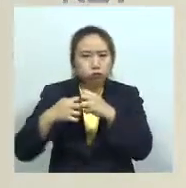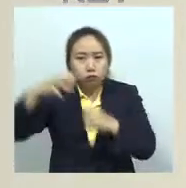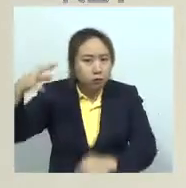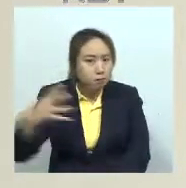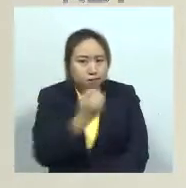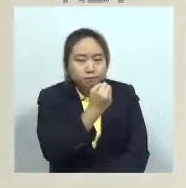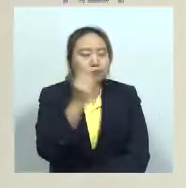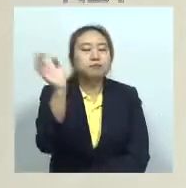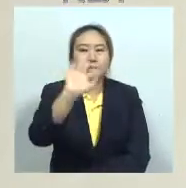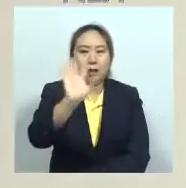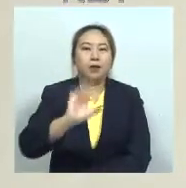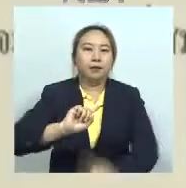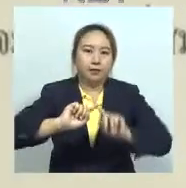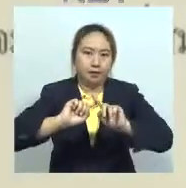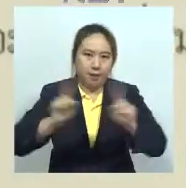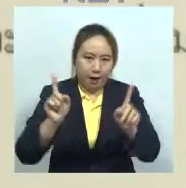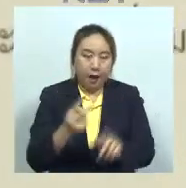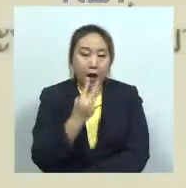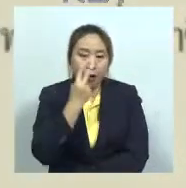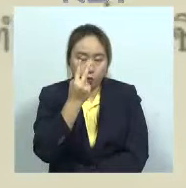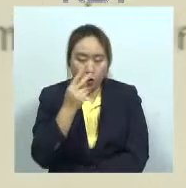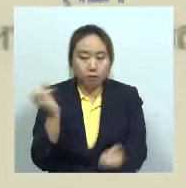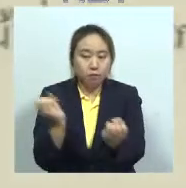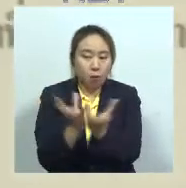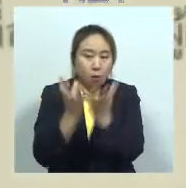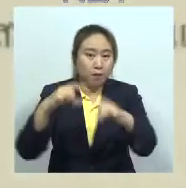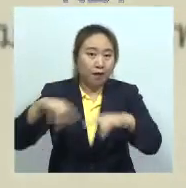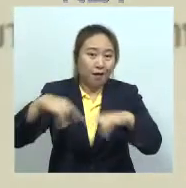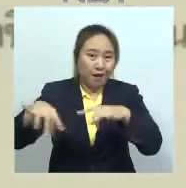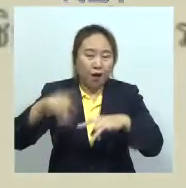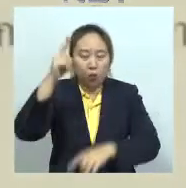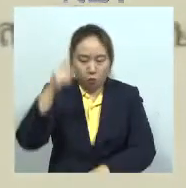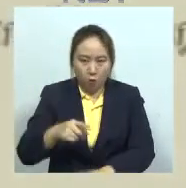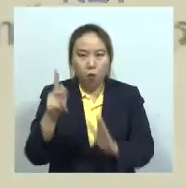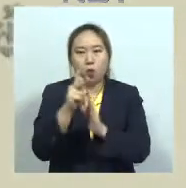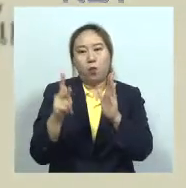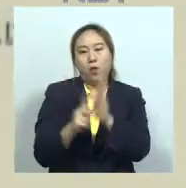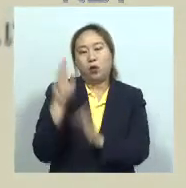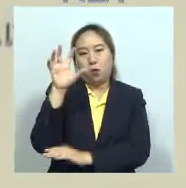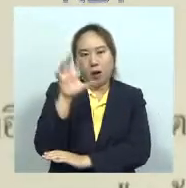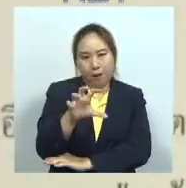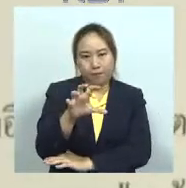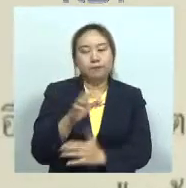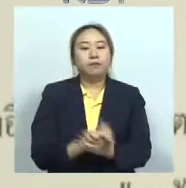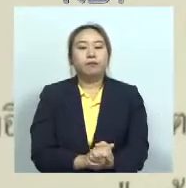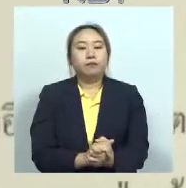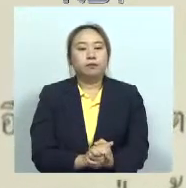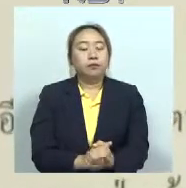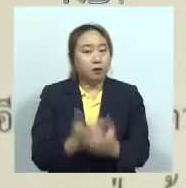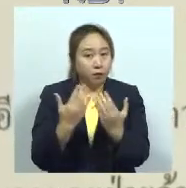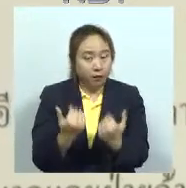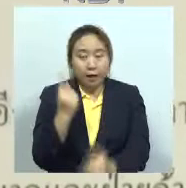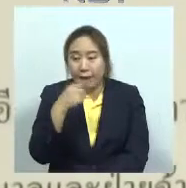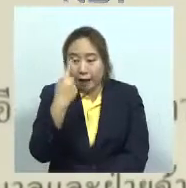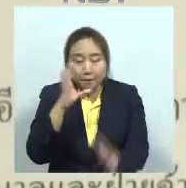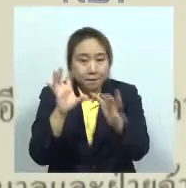อีกแต่ต้องการสื่อถึงผลของความขัดแย้งที่ทำให้ต้องมีการบังคับใช้กฎหมายมากยิ่งขึ้นจนผู้ไม่มีส่